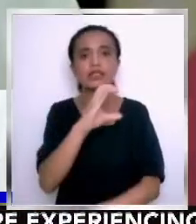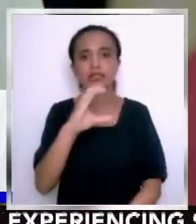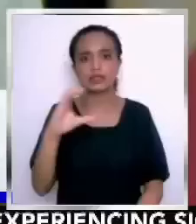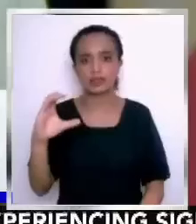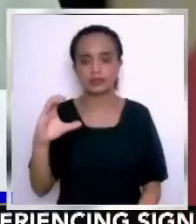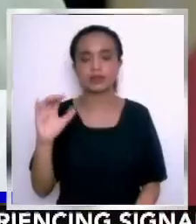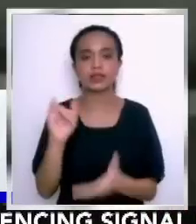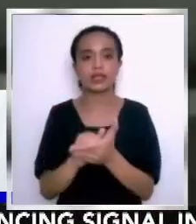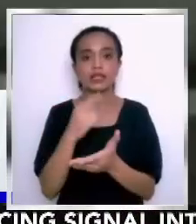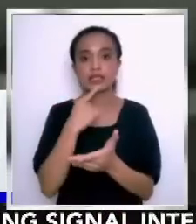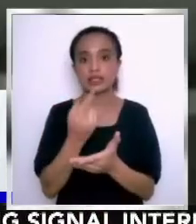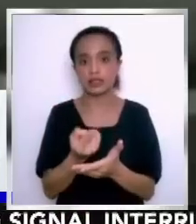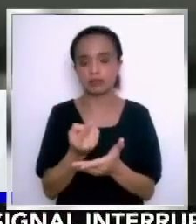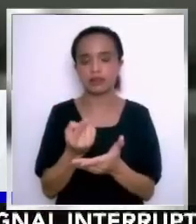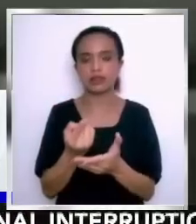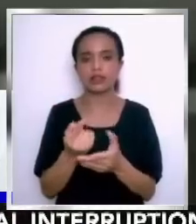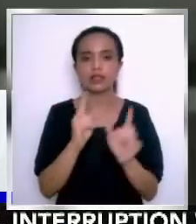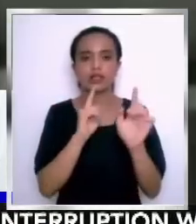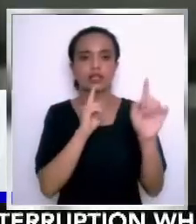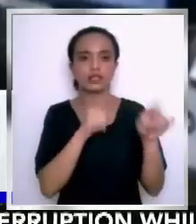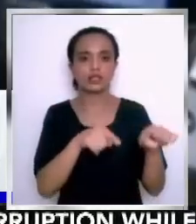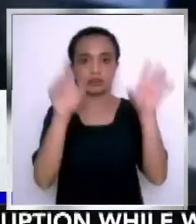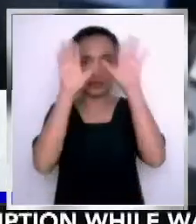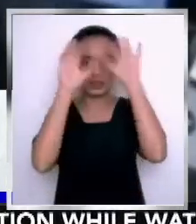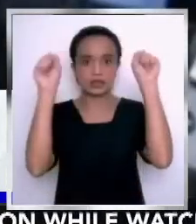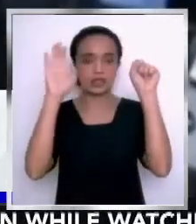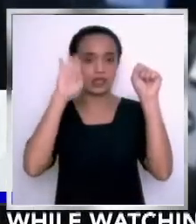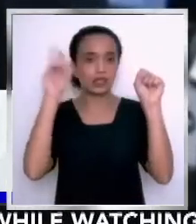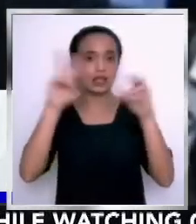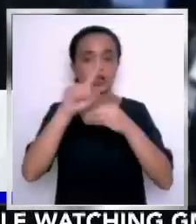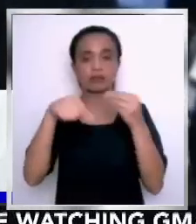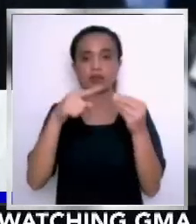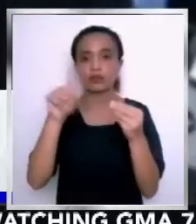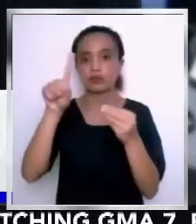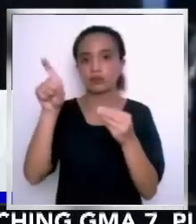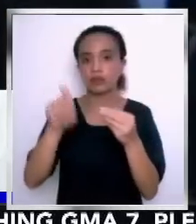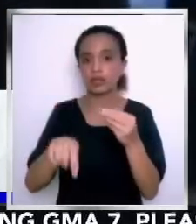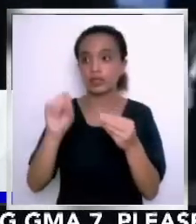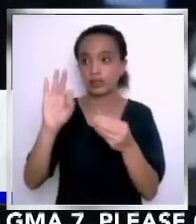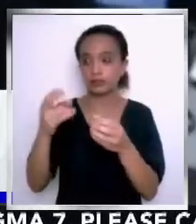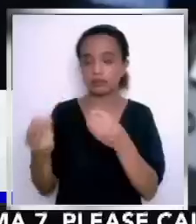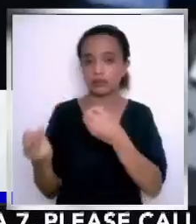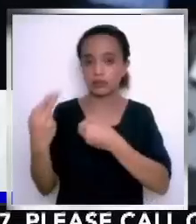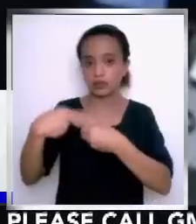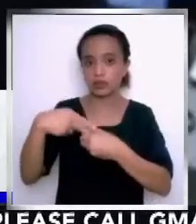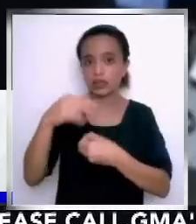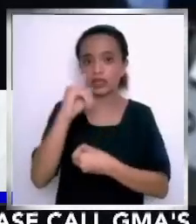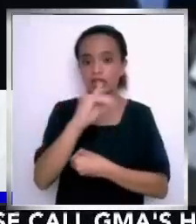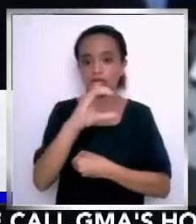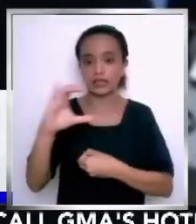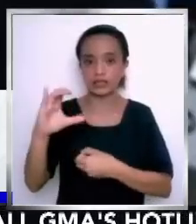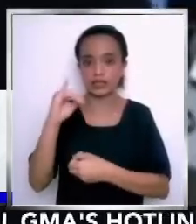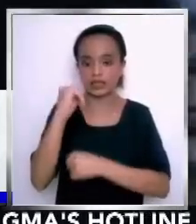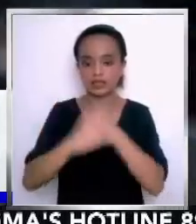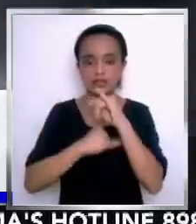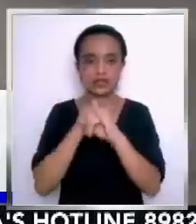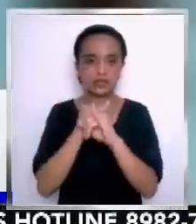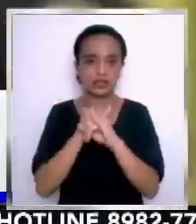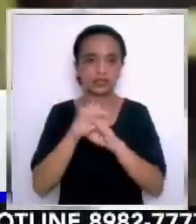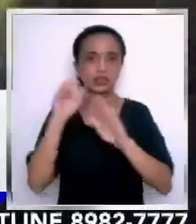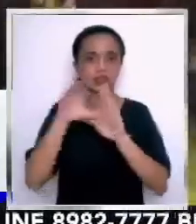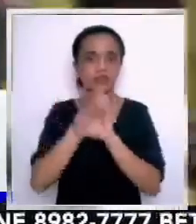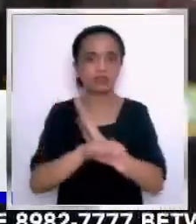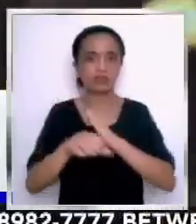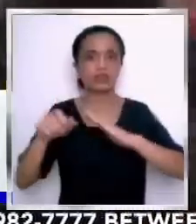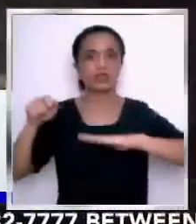pa ba ang ating bansa sa International Criminal Court na nag-iimbestiga sa kampanya laban sa iligal na droga ng Administrasyong Duterte.